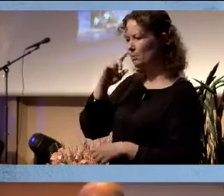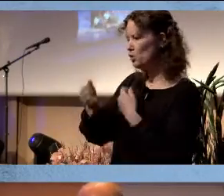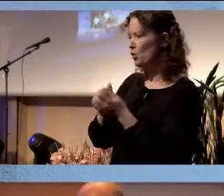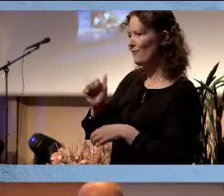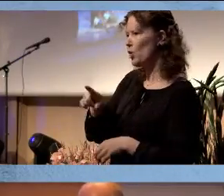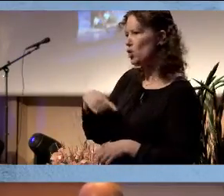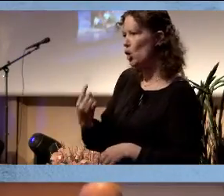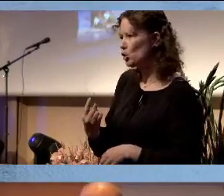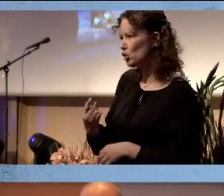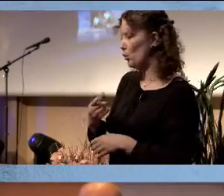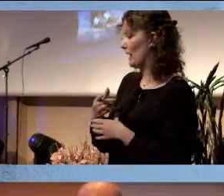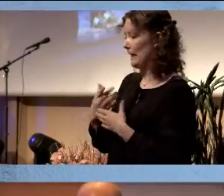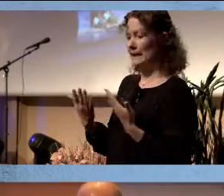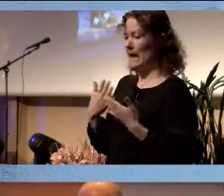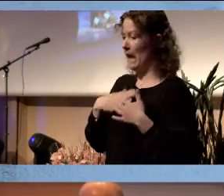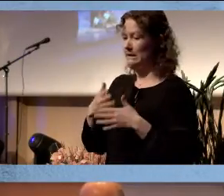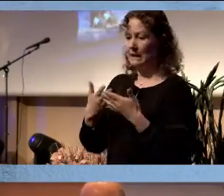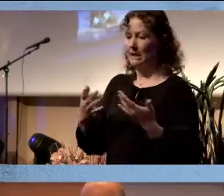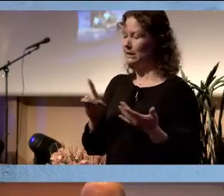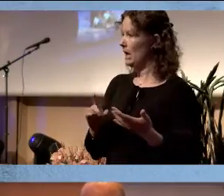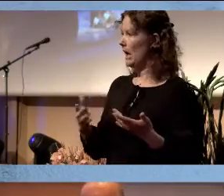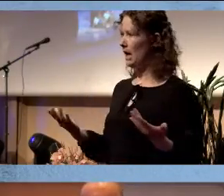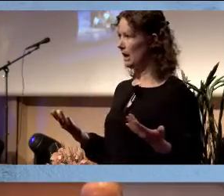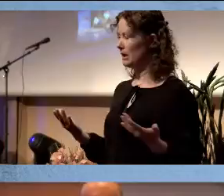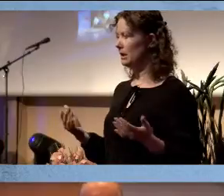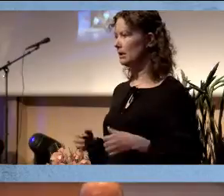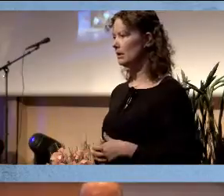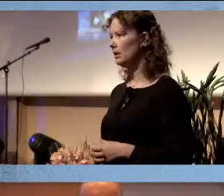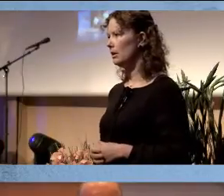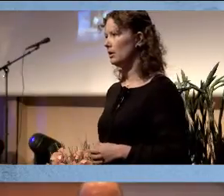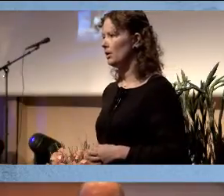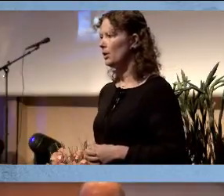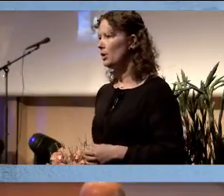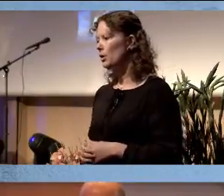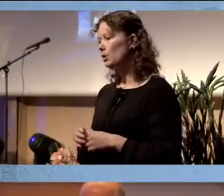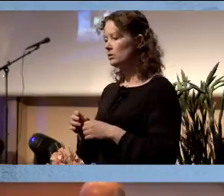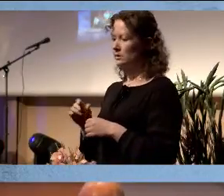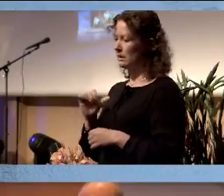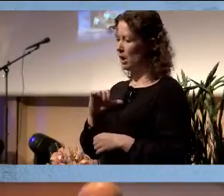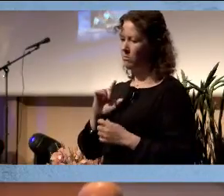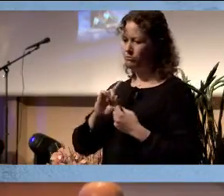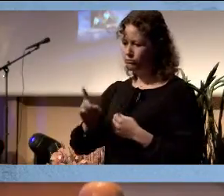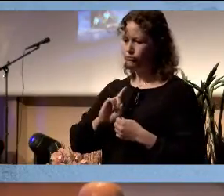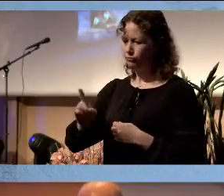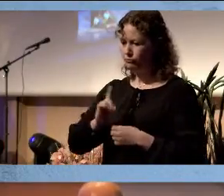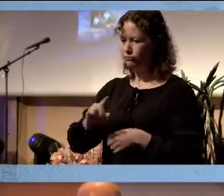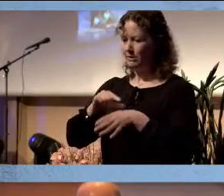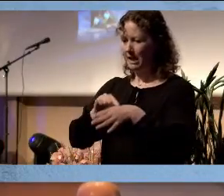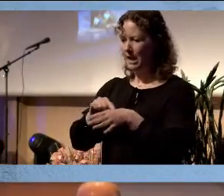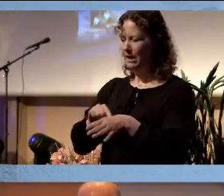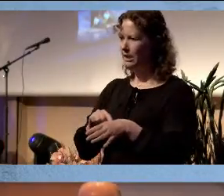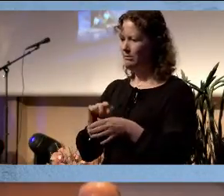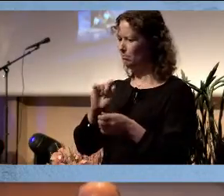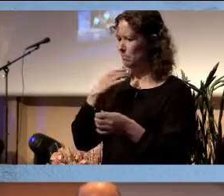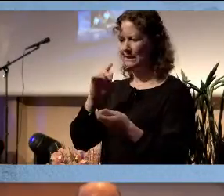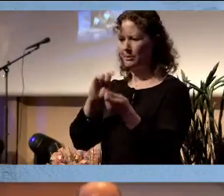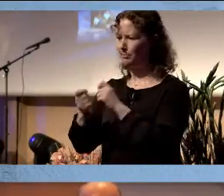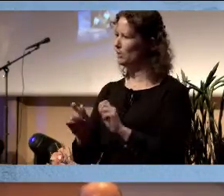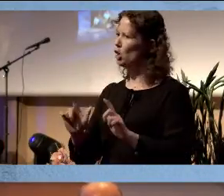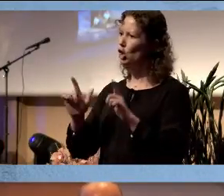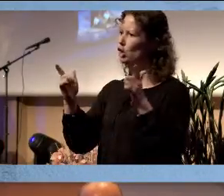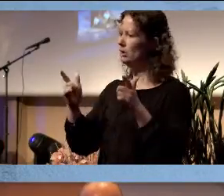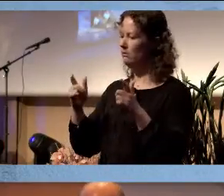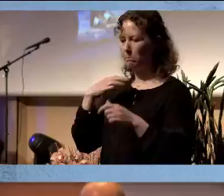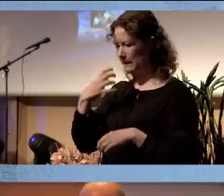oss, heller ikke helsetjenesten. Samme mange ganger vi går til legen, så blir vi altså ikke lykkelige. Vi blir